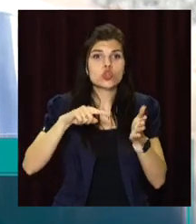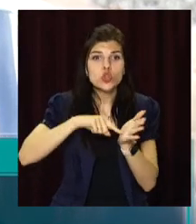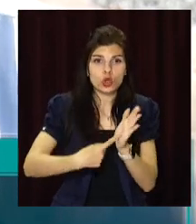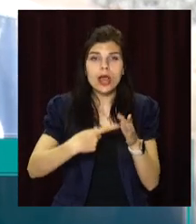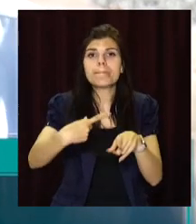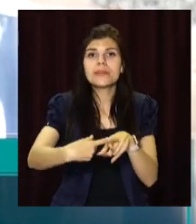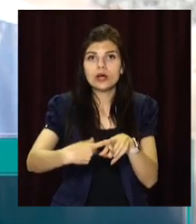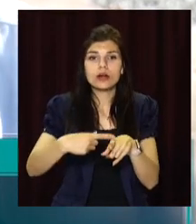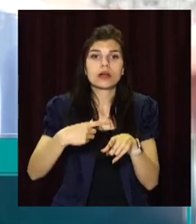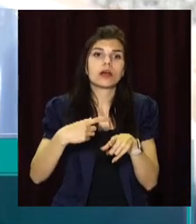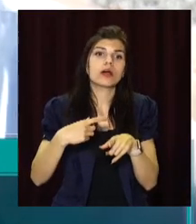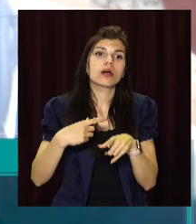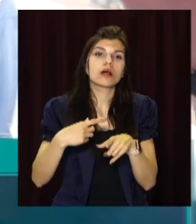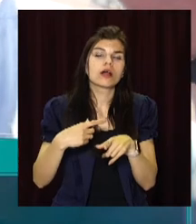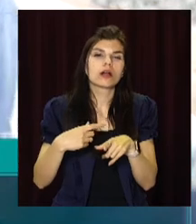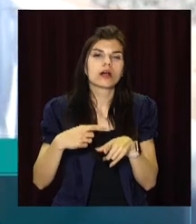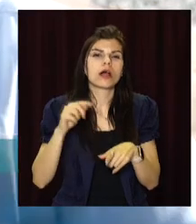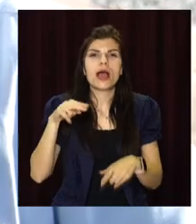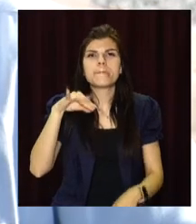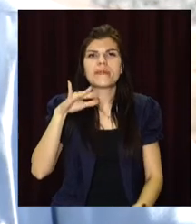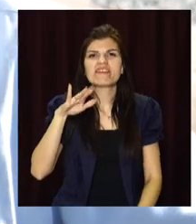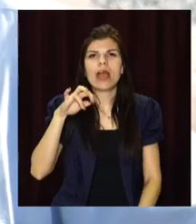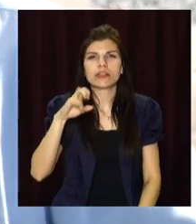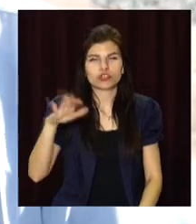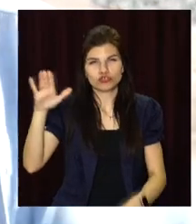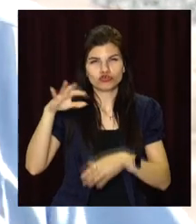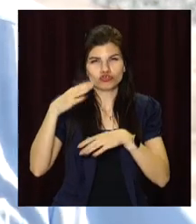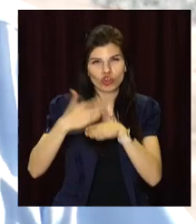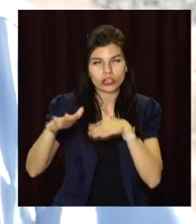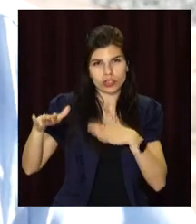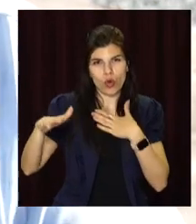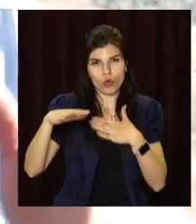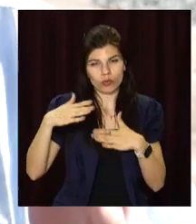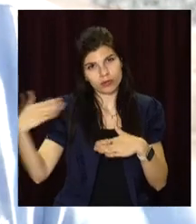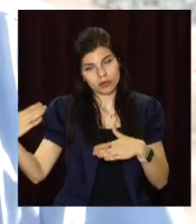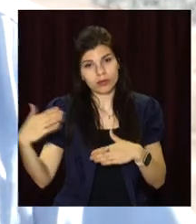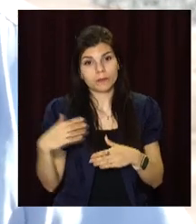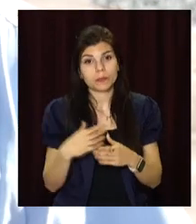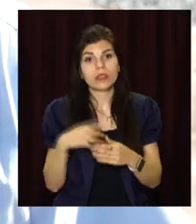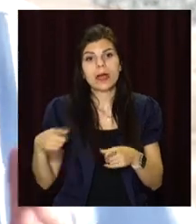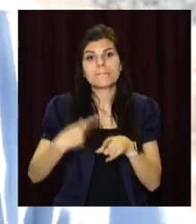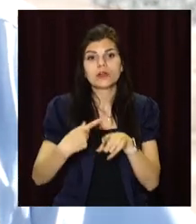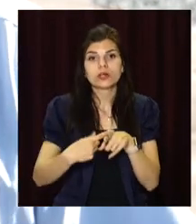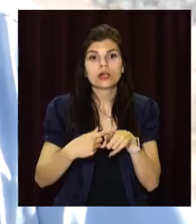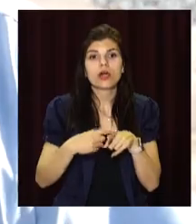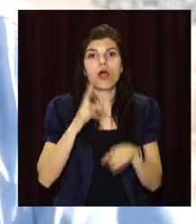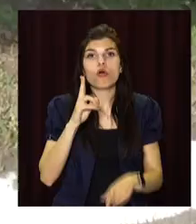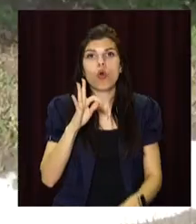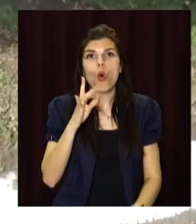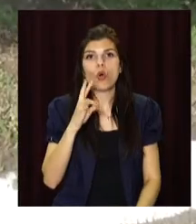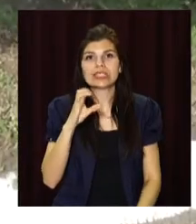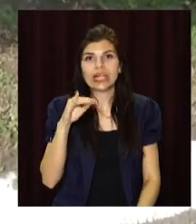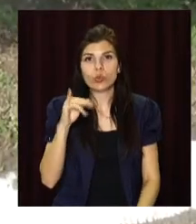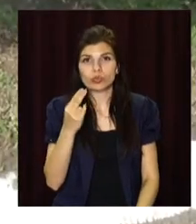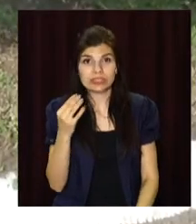на перекрестке, это в Пивденной части города, в Пивденном районе нашего города. Это перекресток проспекта Конституции